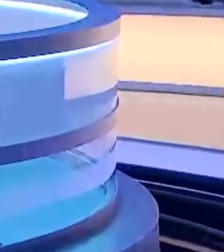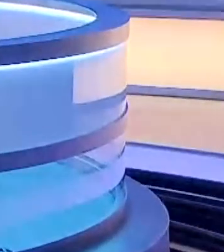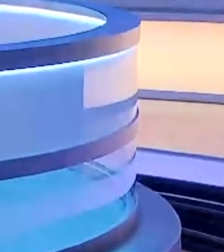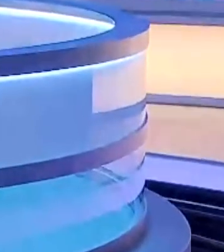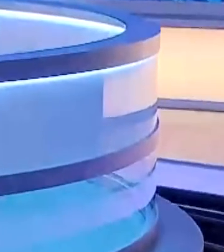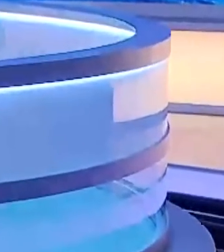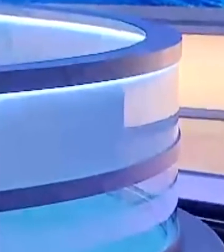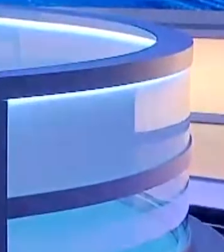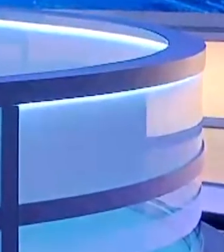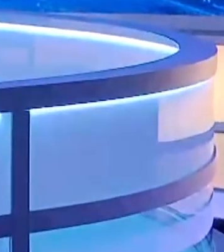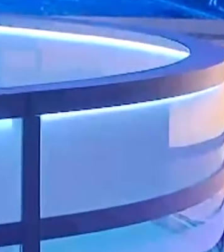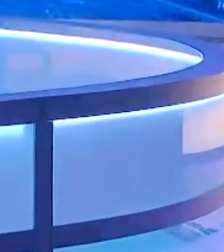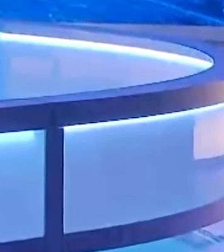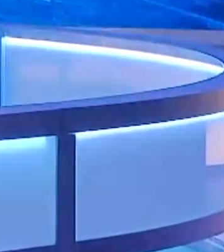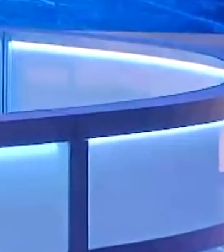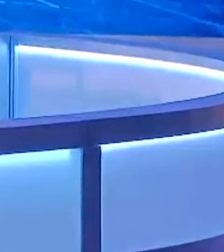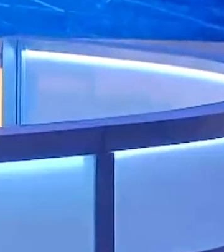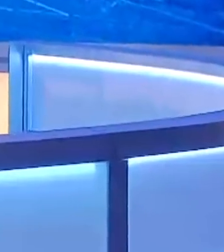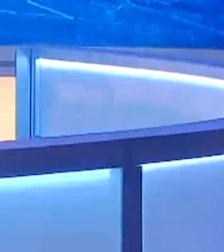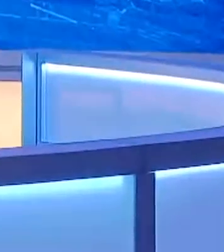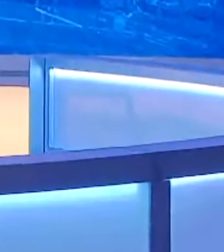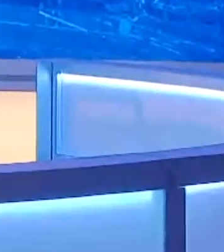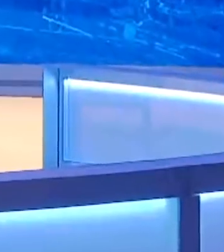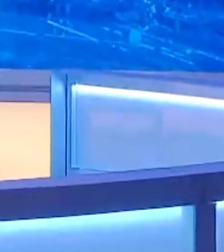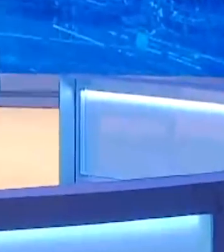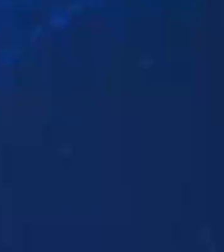Армысыздар, тікелей эфирде жаңалықтар, студияда Нуарбек Жәлел.